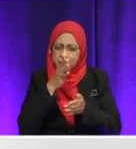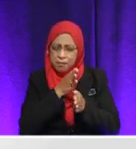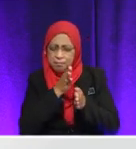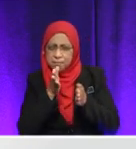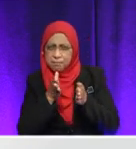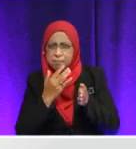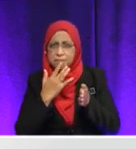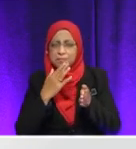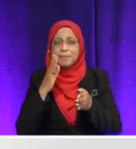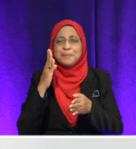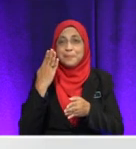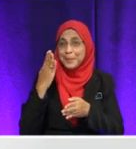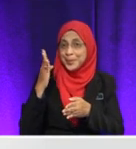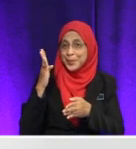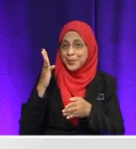warna